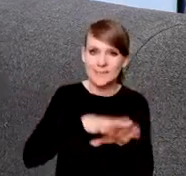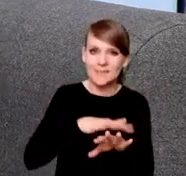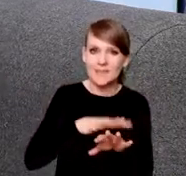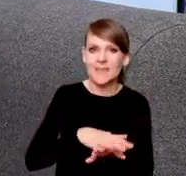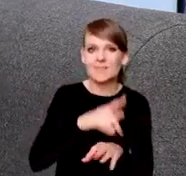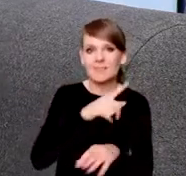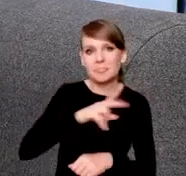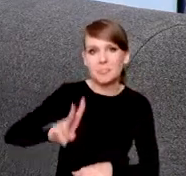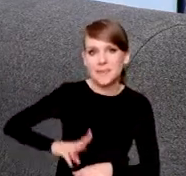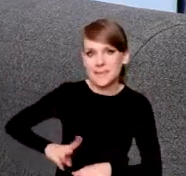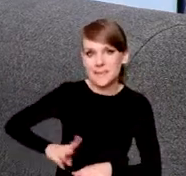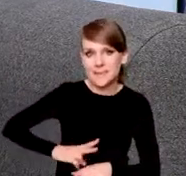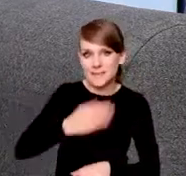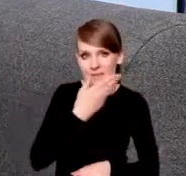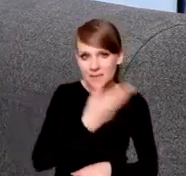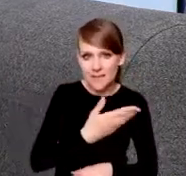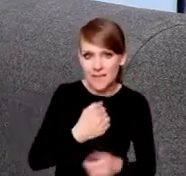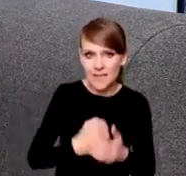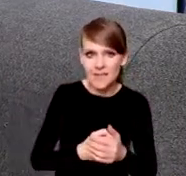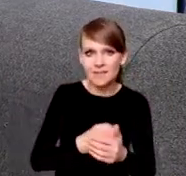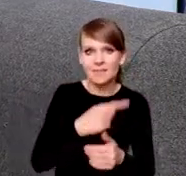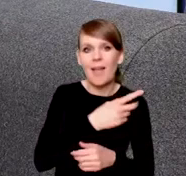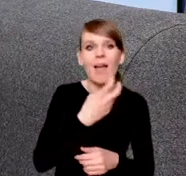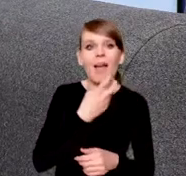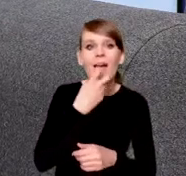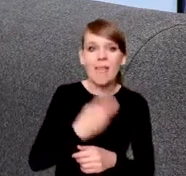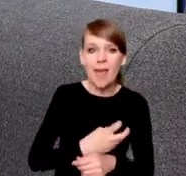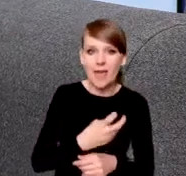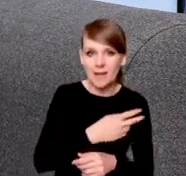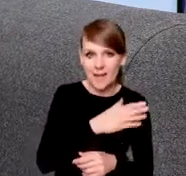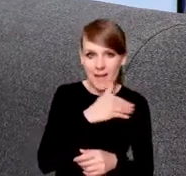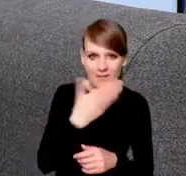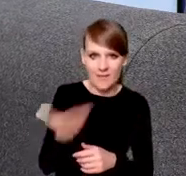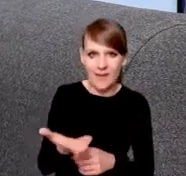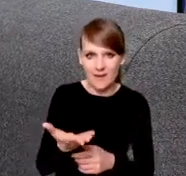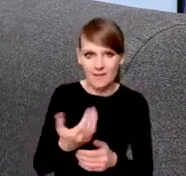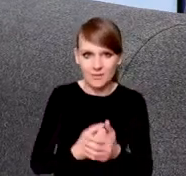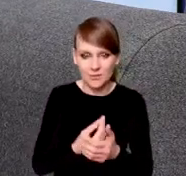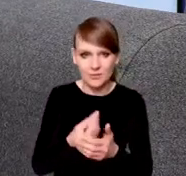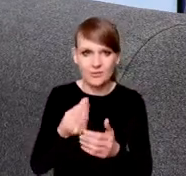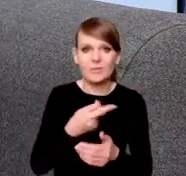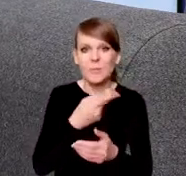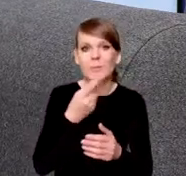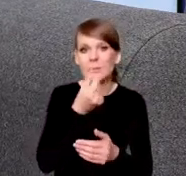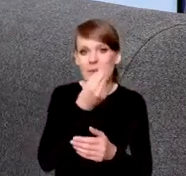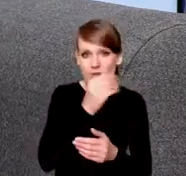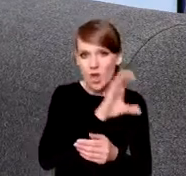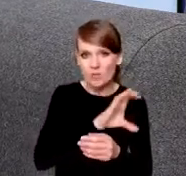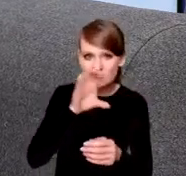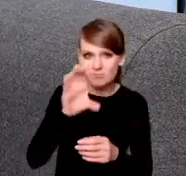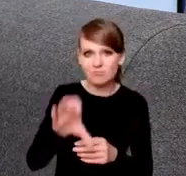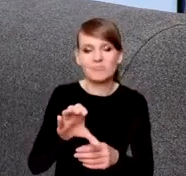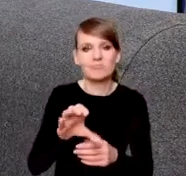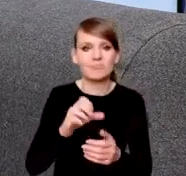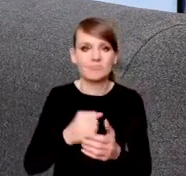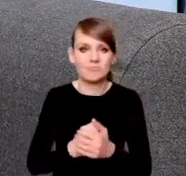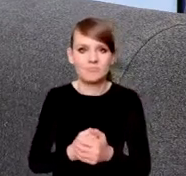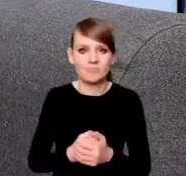ministerialny kierunek, energetyczny dodatek, tak? Czyli krótko rzecz biorąc, pieniądze na uprawianie, znaczy